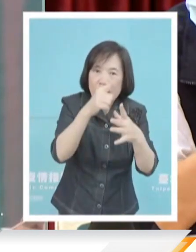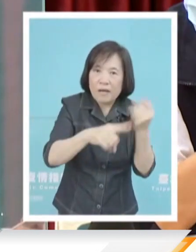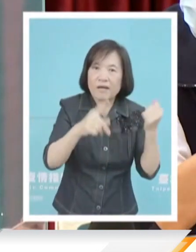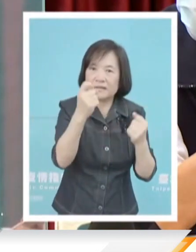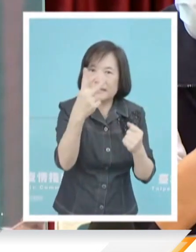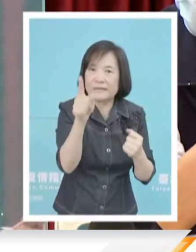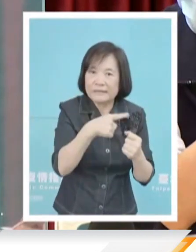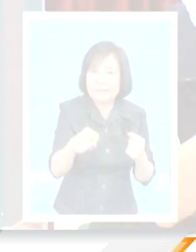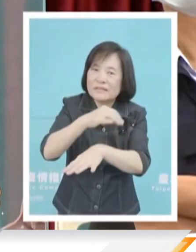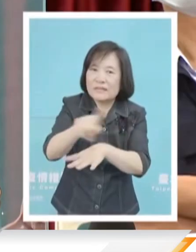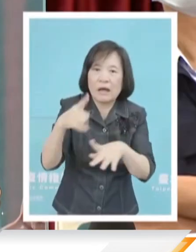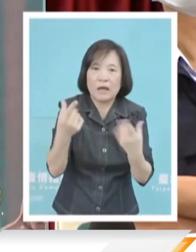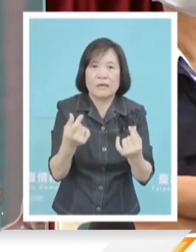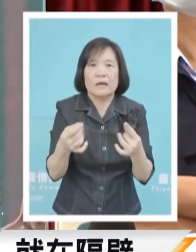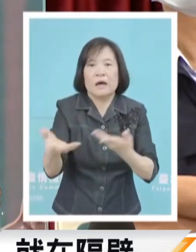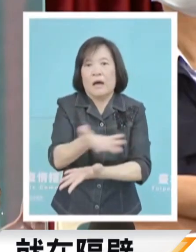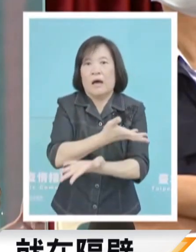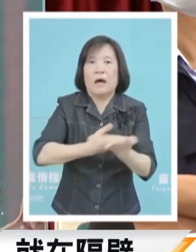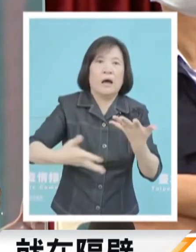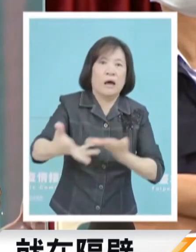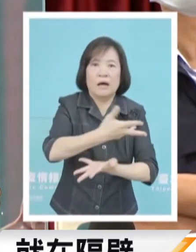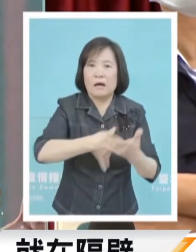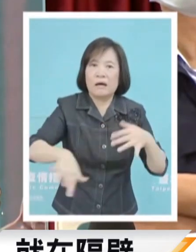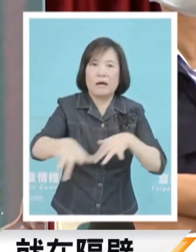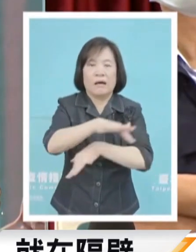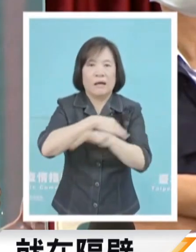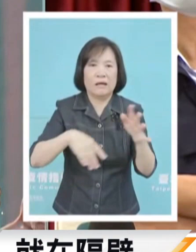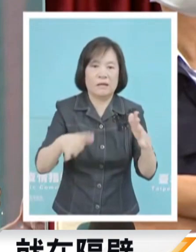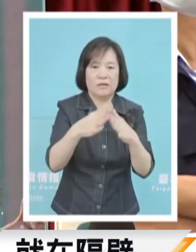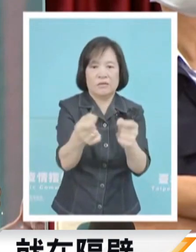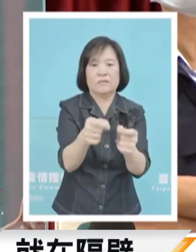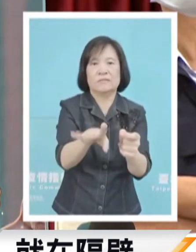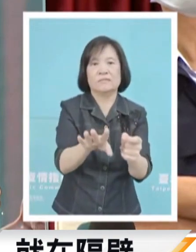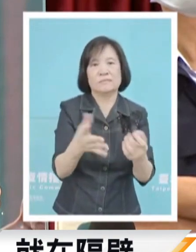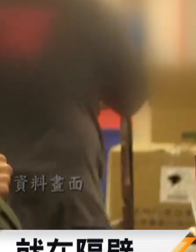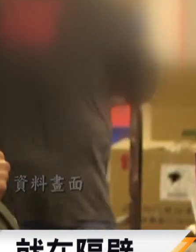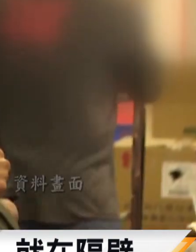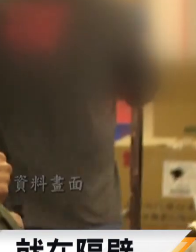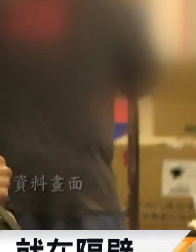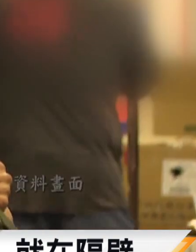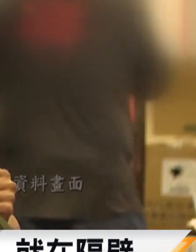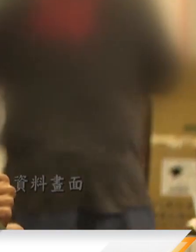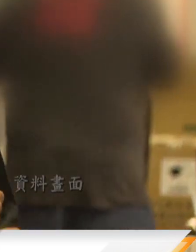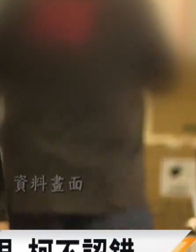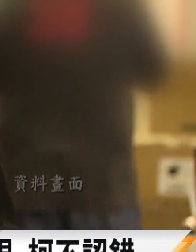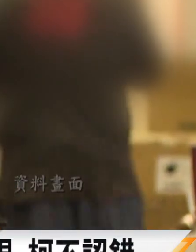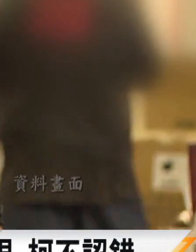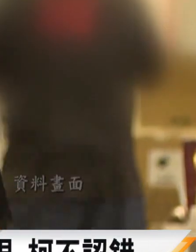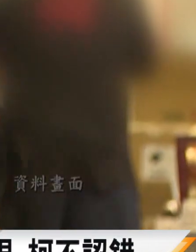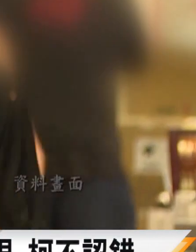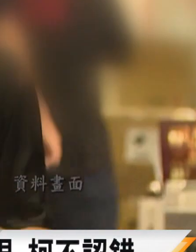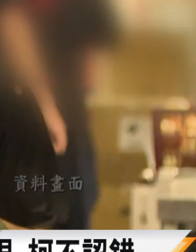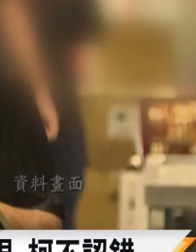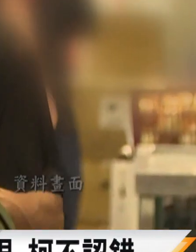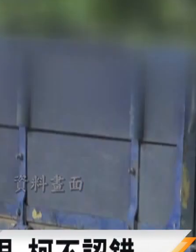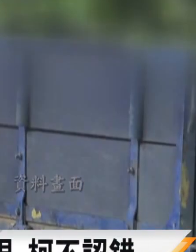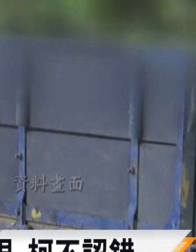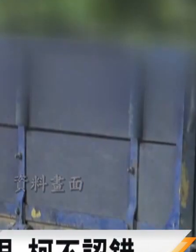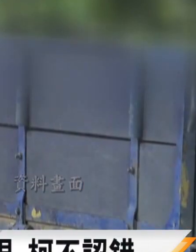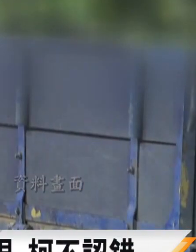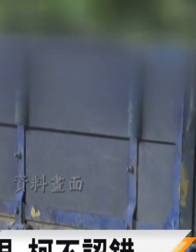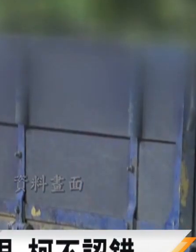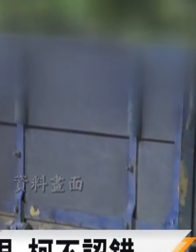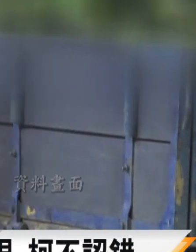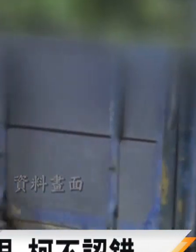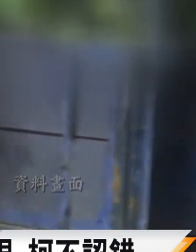经12位确诊。那这两个家庭其实就住在旁边，就在隔壁。 两家人酿成三代间的传播链，广